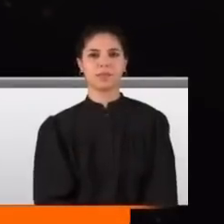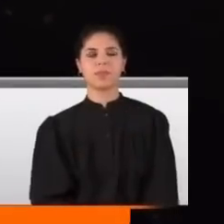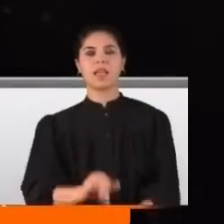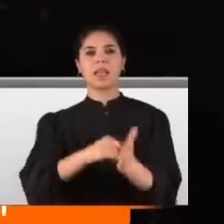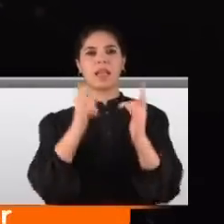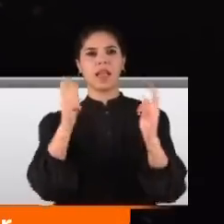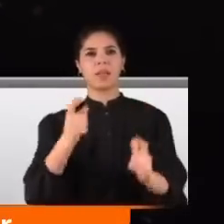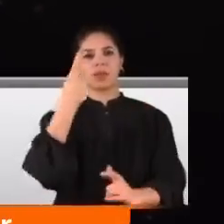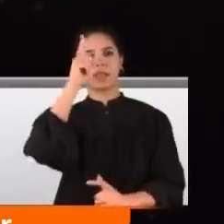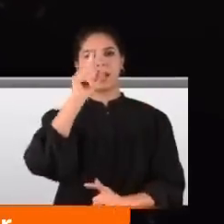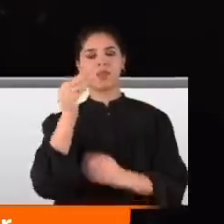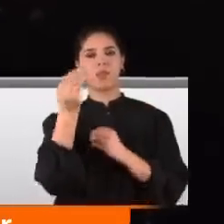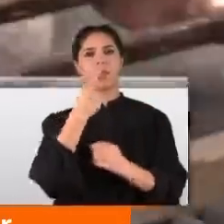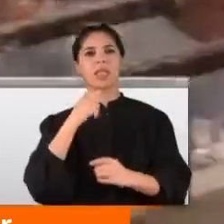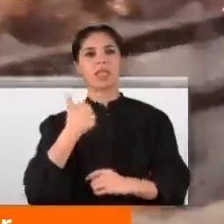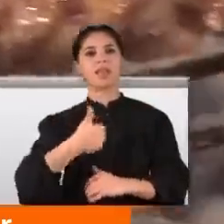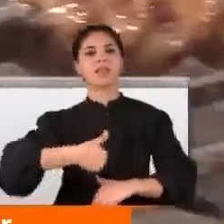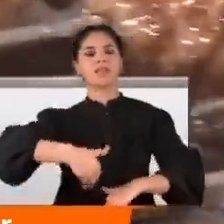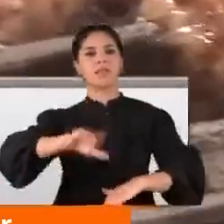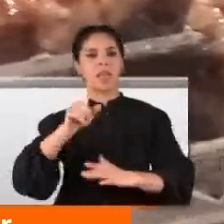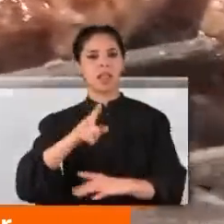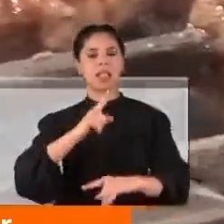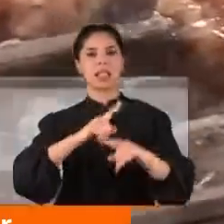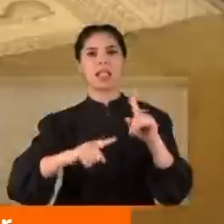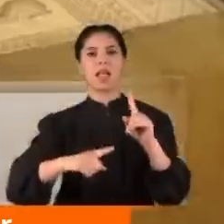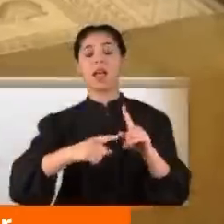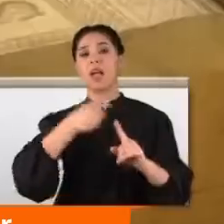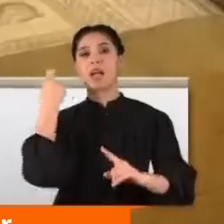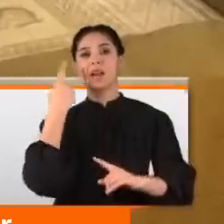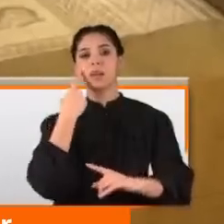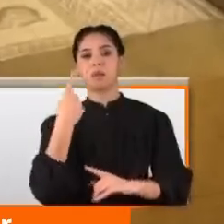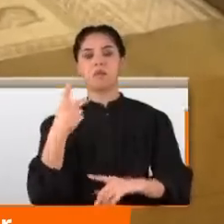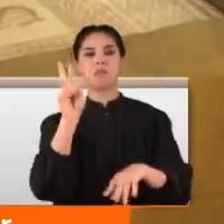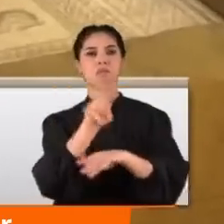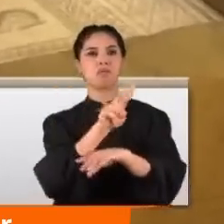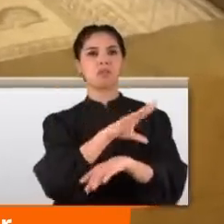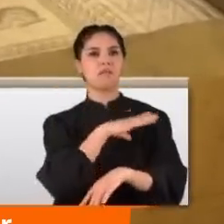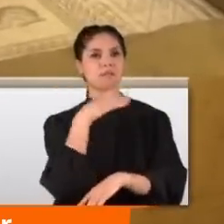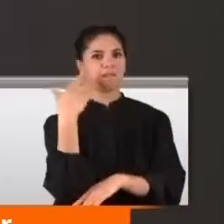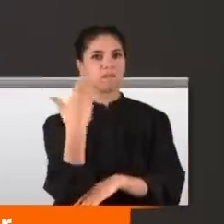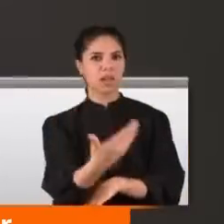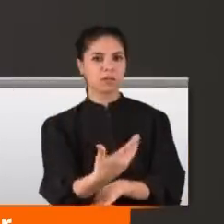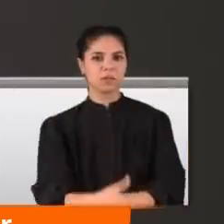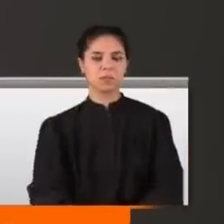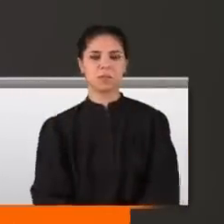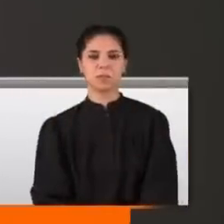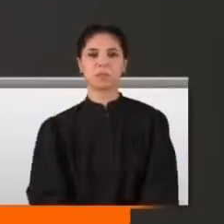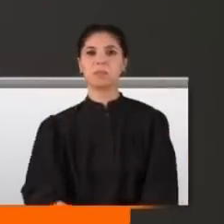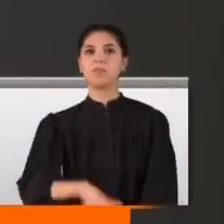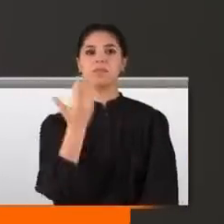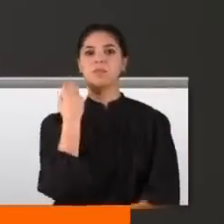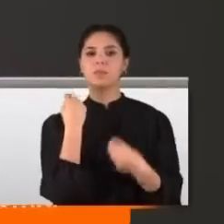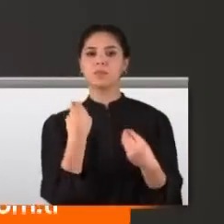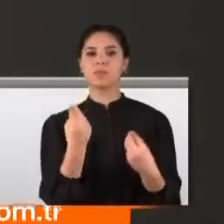Gaziantep sadece bir gastronomi şehri değil, aynı zamanda tarihe ışık tutan müzeleriyle de görülmesi gereken bir yer. En çok hangi eser